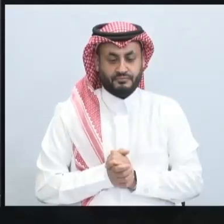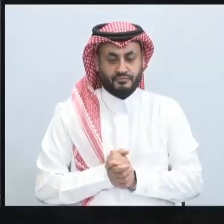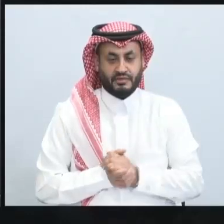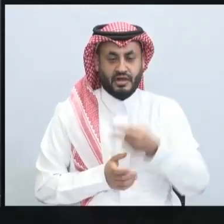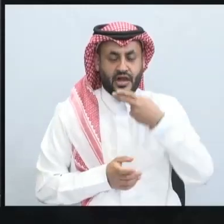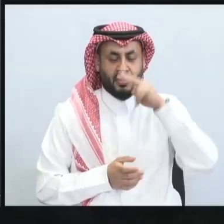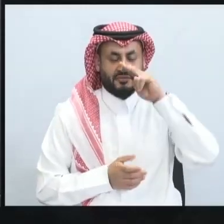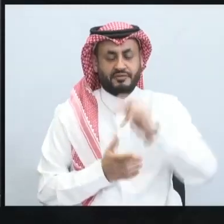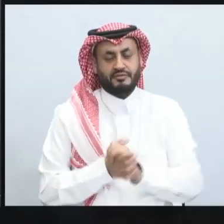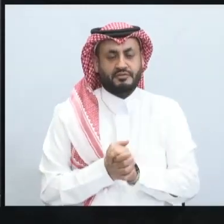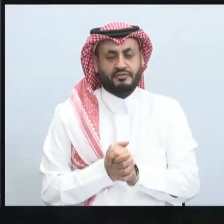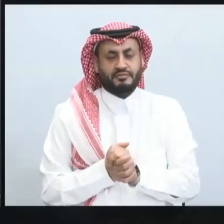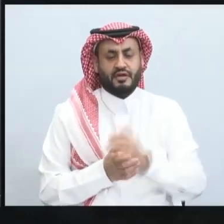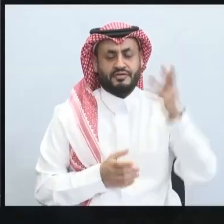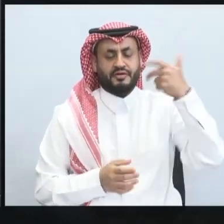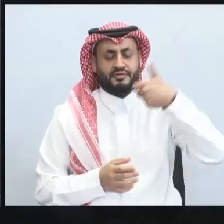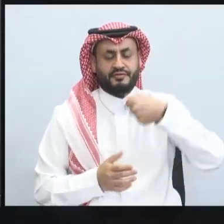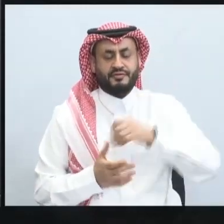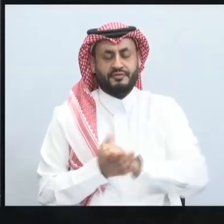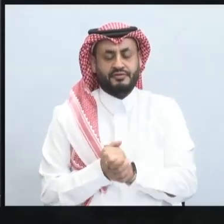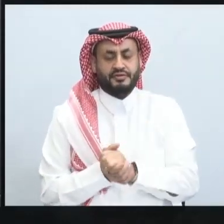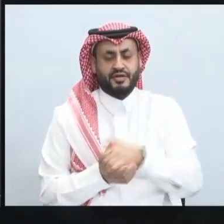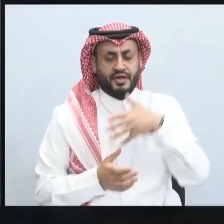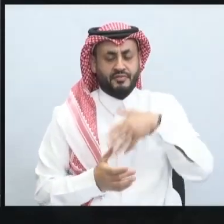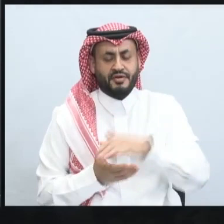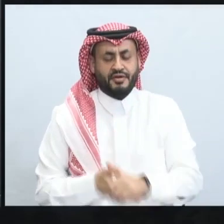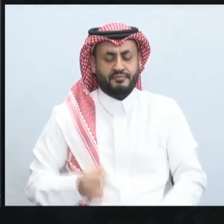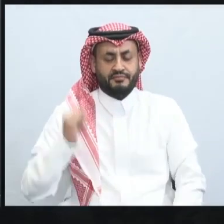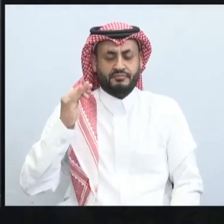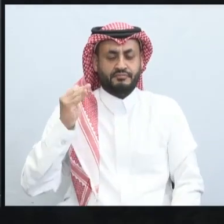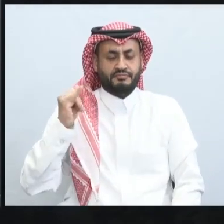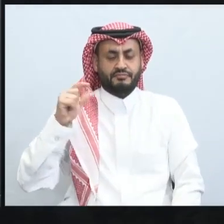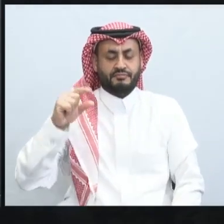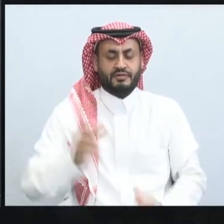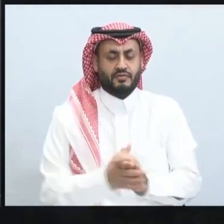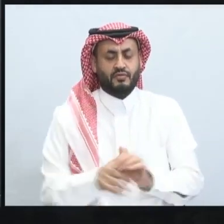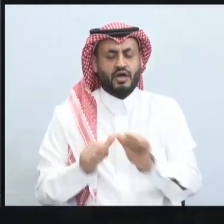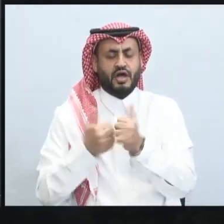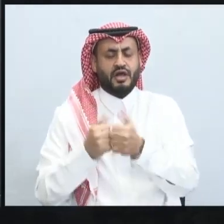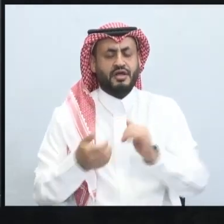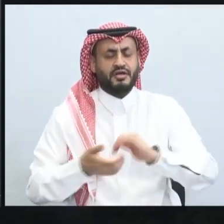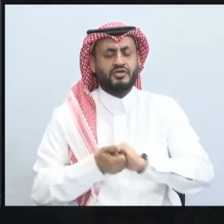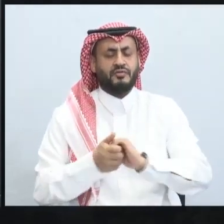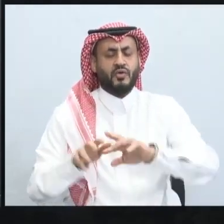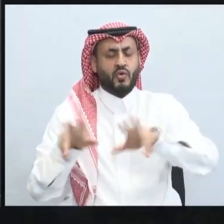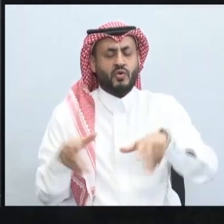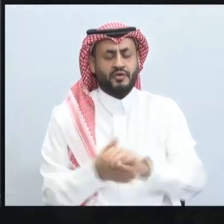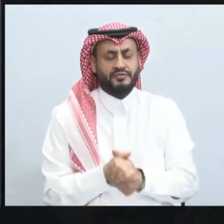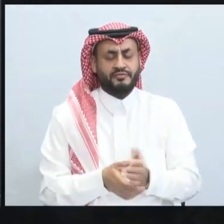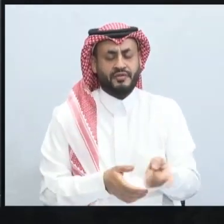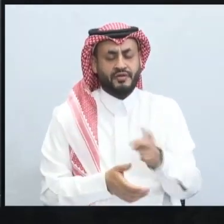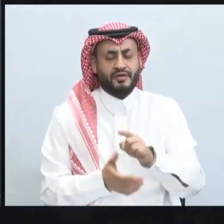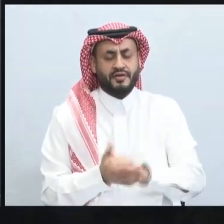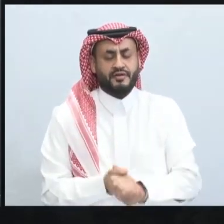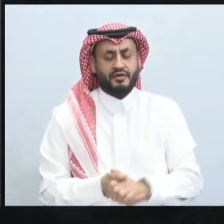الحمد لله والصلاه والسلام على اشرف الانبياء والمرسلين نبينا محمد واله وصحبه اجمعين اما بعد